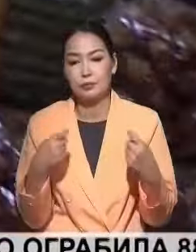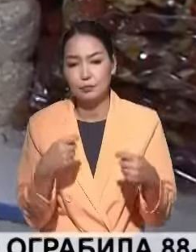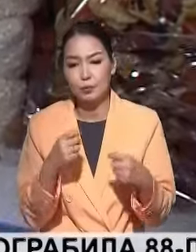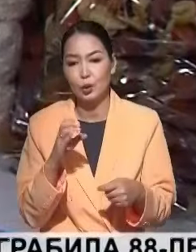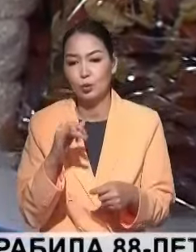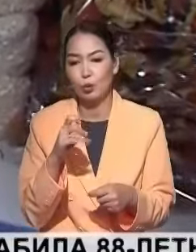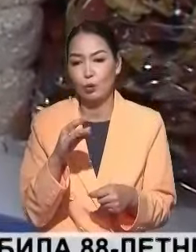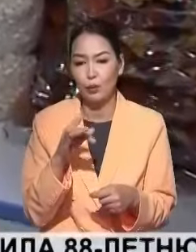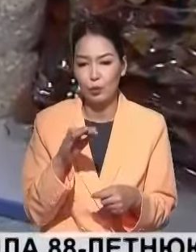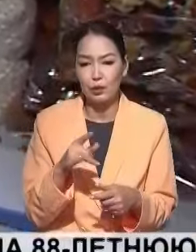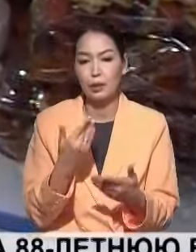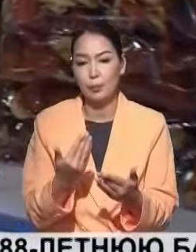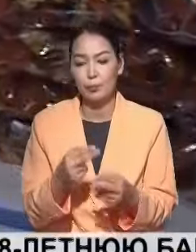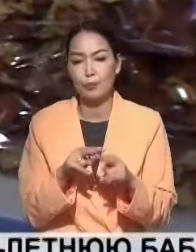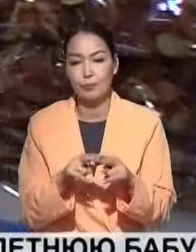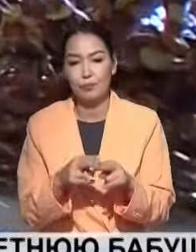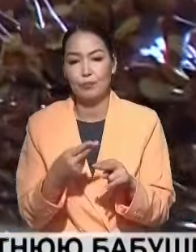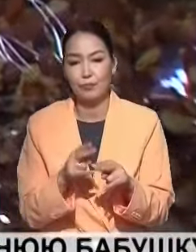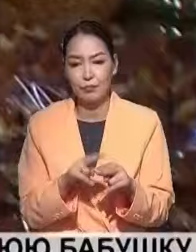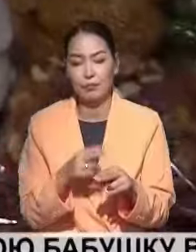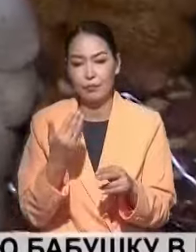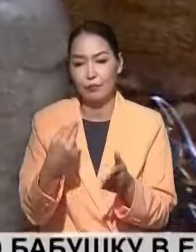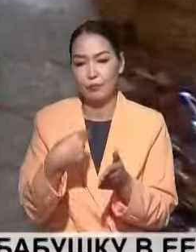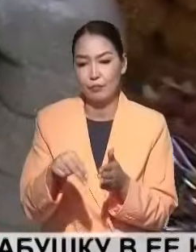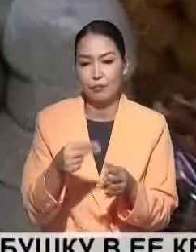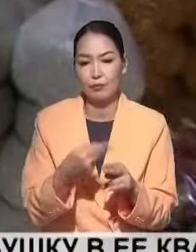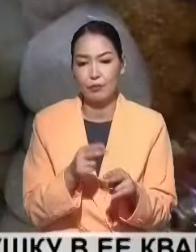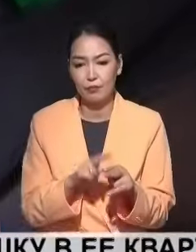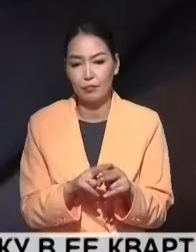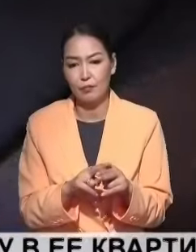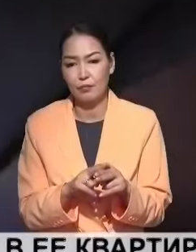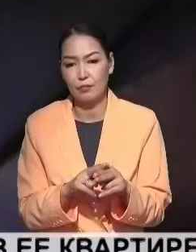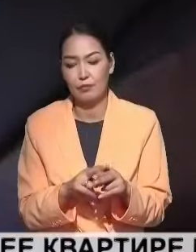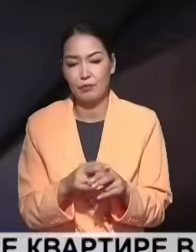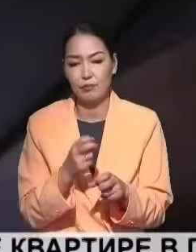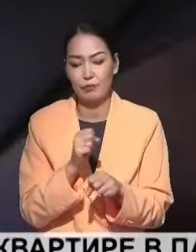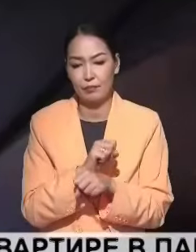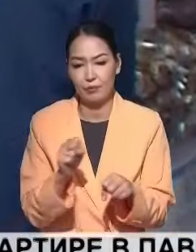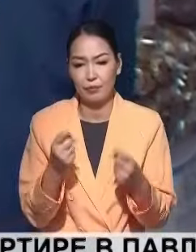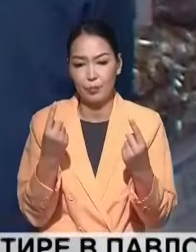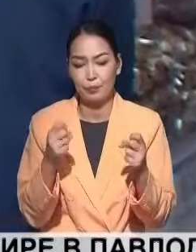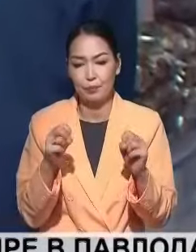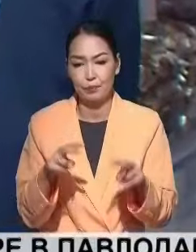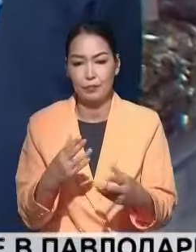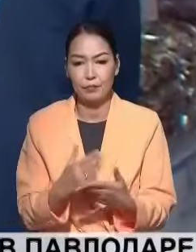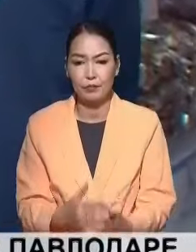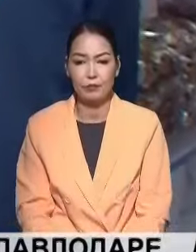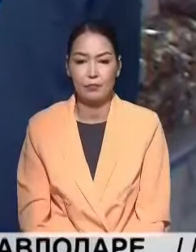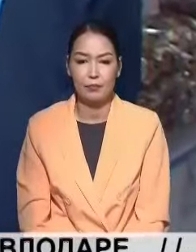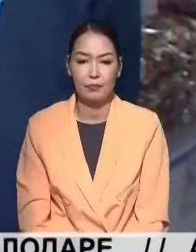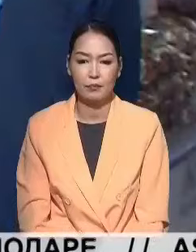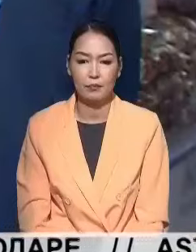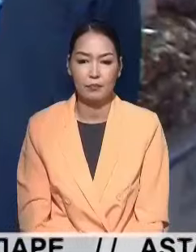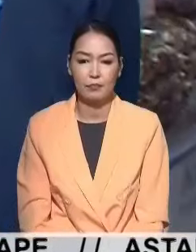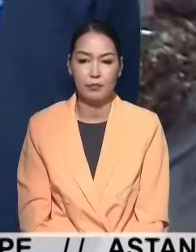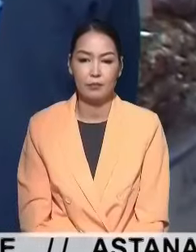из крупнейших рынков столицы в Байконурском районе. А вот купить у этого продавца удалось нечто большее, чем вкусности к чаю. Сознавая запрет, торговая